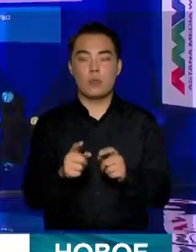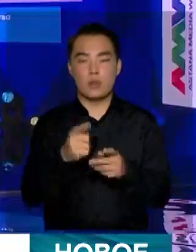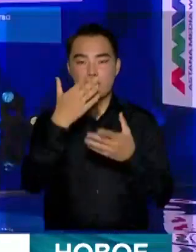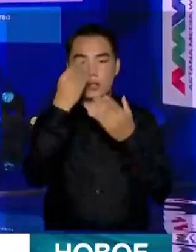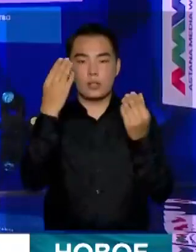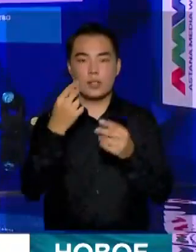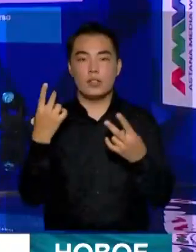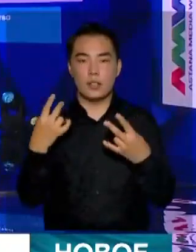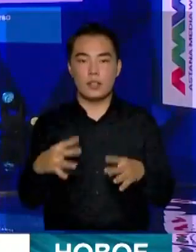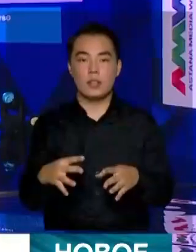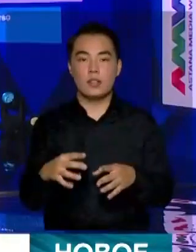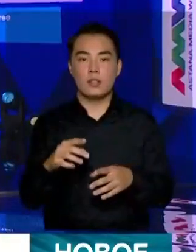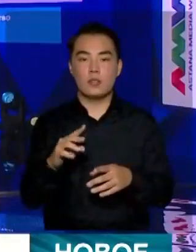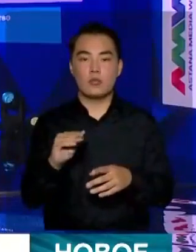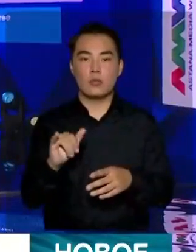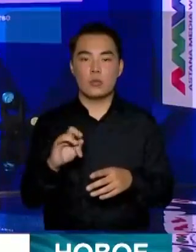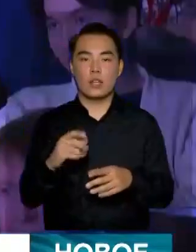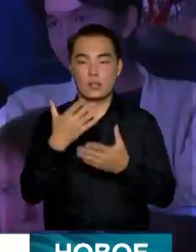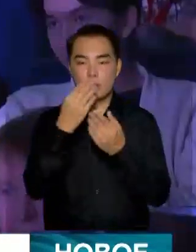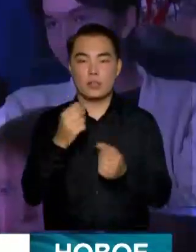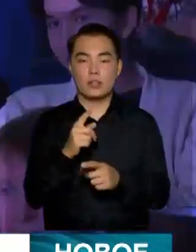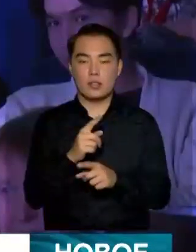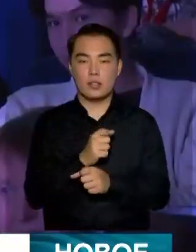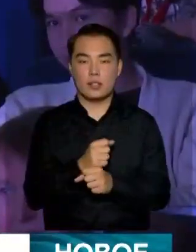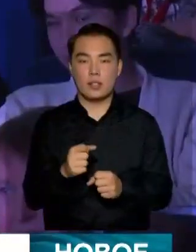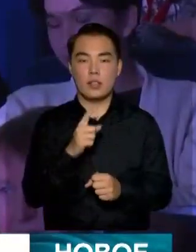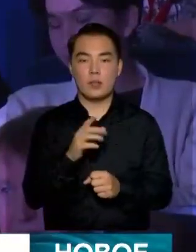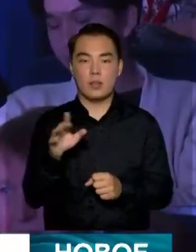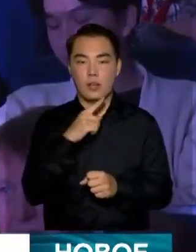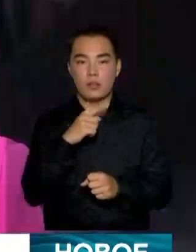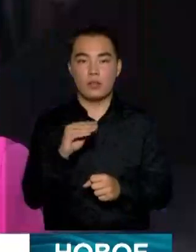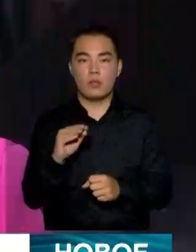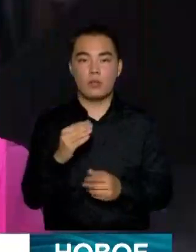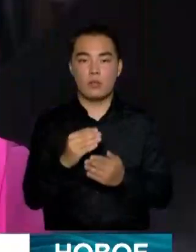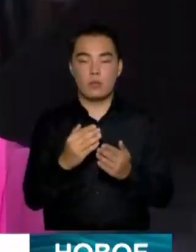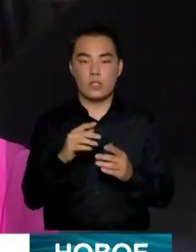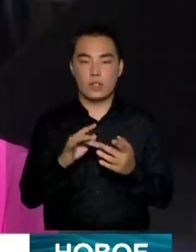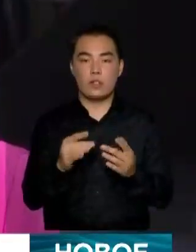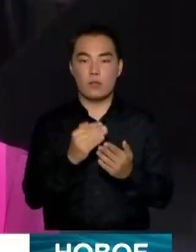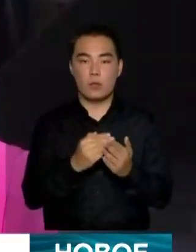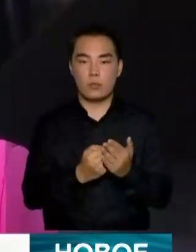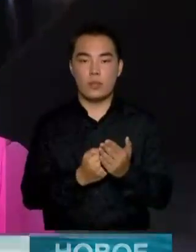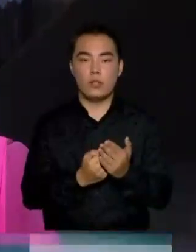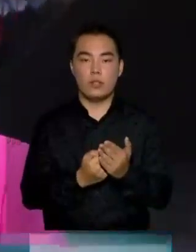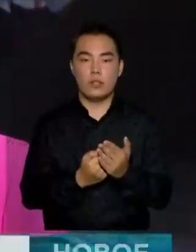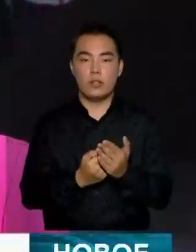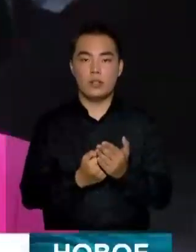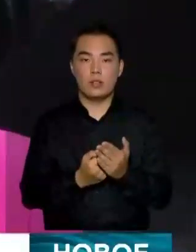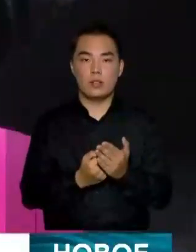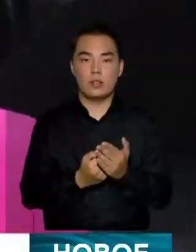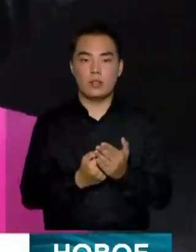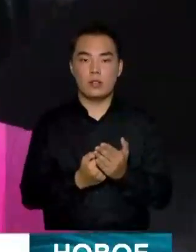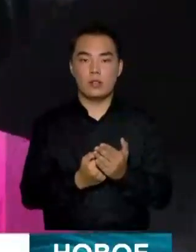об аналитике, достоверности и объективности, говорят участники форума. Мы сталкиваемся все-таки с тем, что